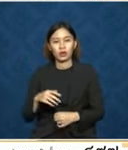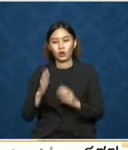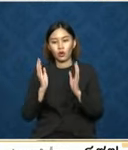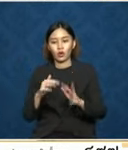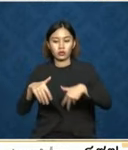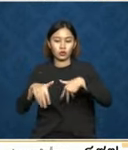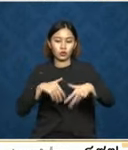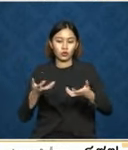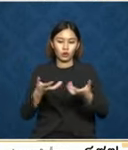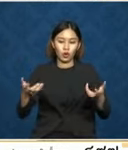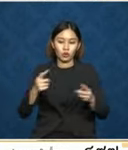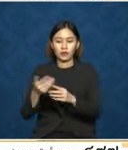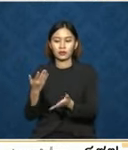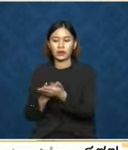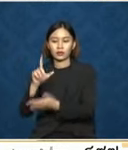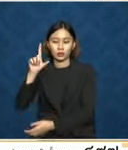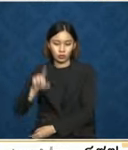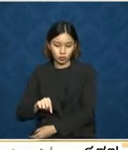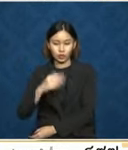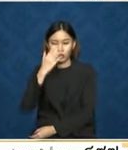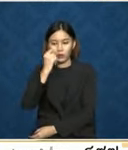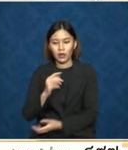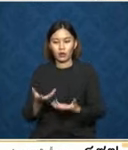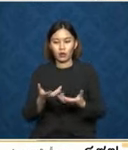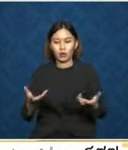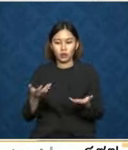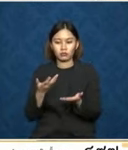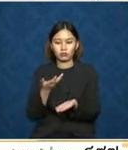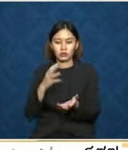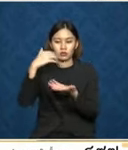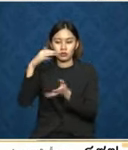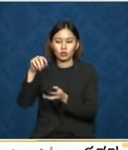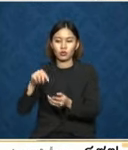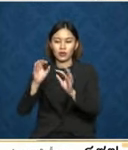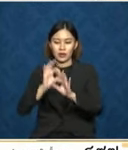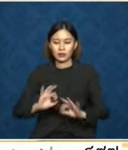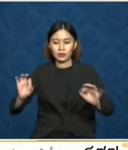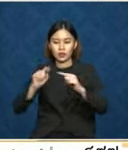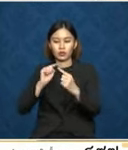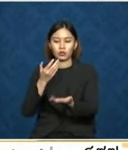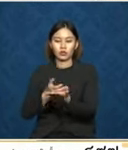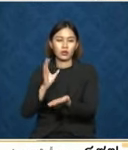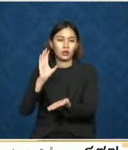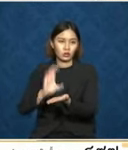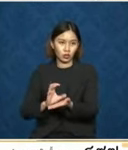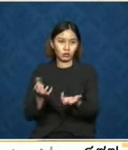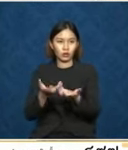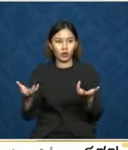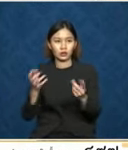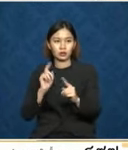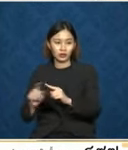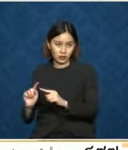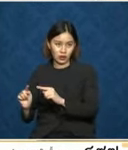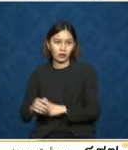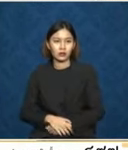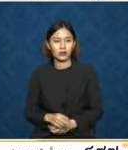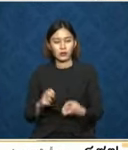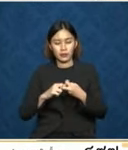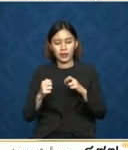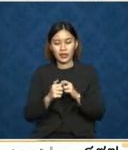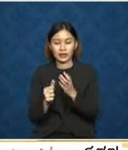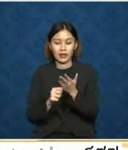ได้ใช้สินค้าราคาถูกลงเพราะค่าขนส่งถือเป็นหัวใจสำคัญของต้นทุนของราคาสินค้าและเป็นการแก้